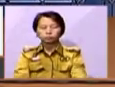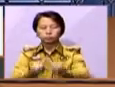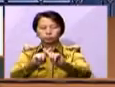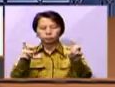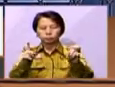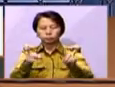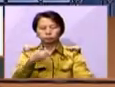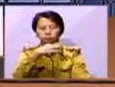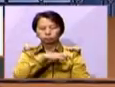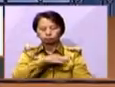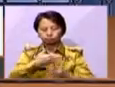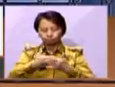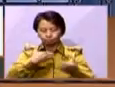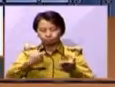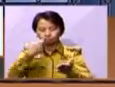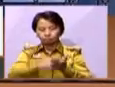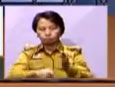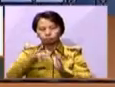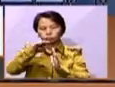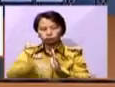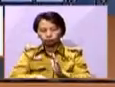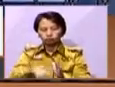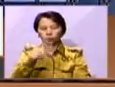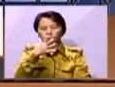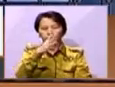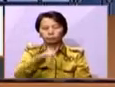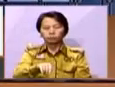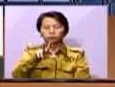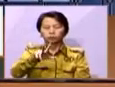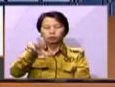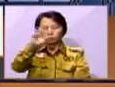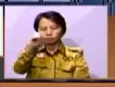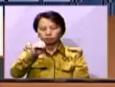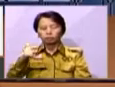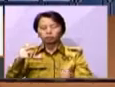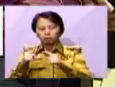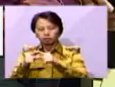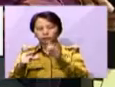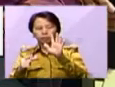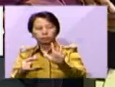Bagaimanapun, keuntungan sebelum cukai menurun 14.3% kepada